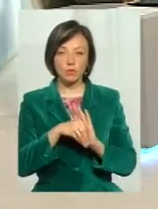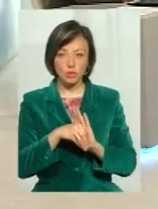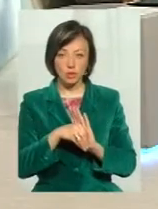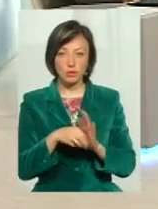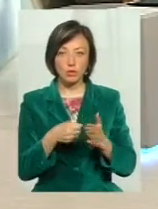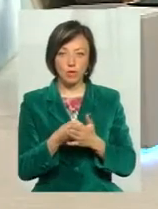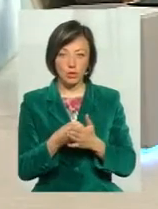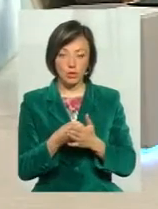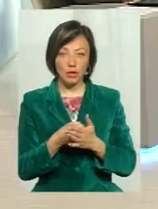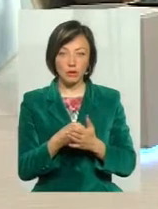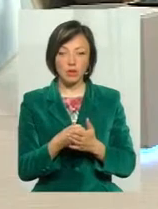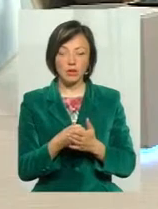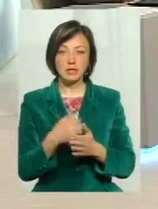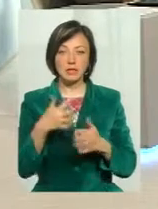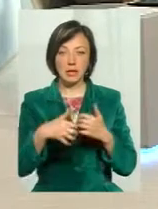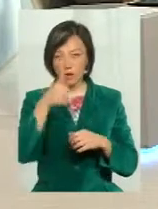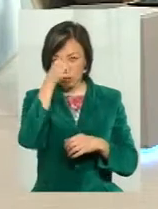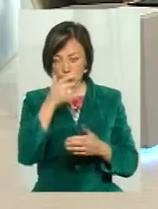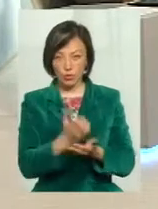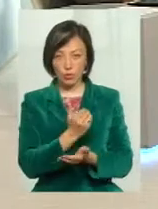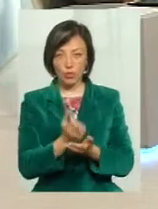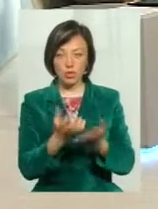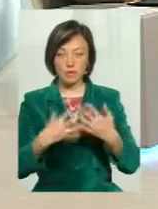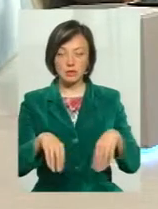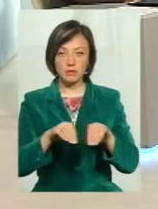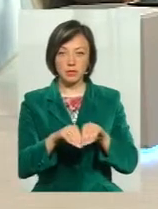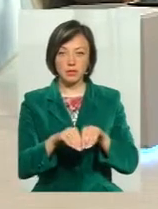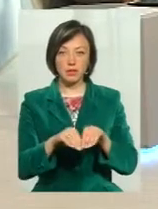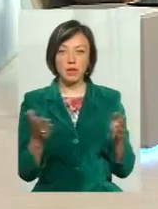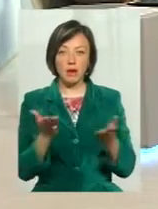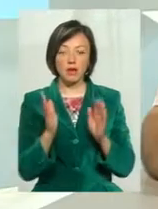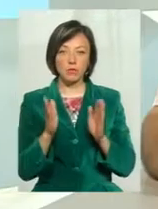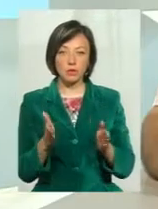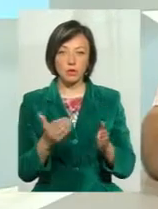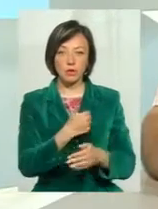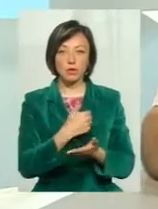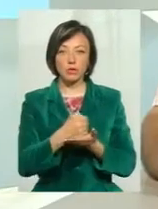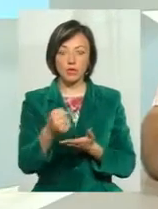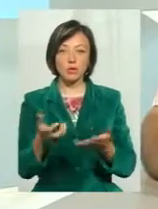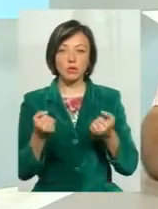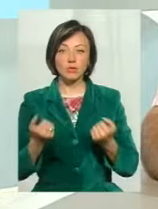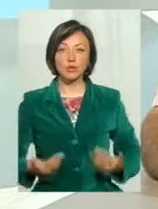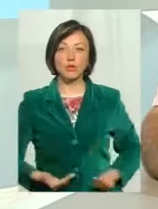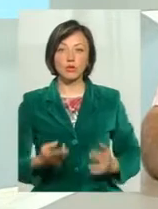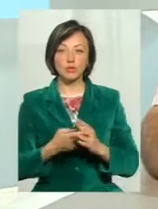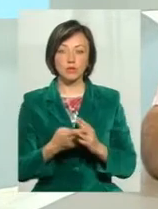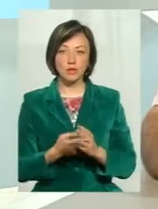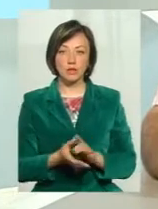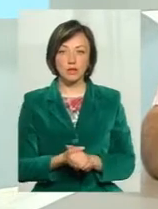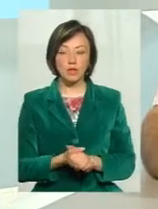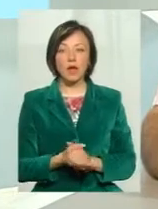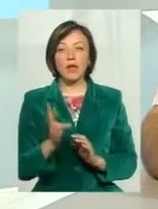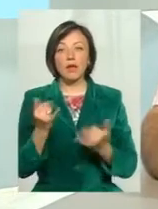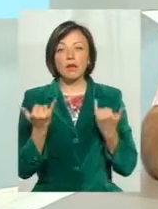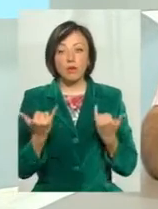до середньомісячного сукупного доходу сім'ї, яка буде претендувати на отримання житлової субсидії. На